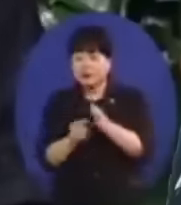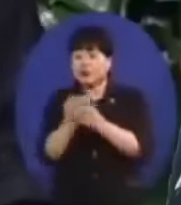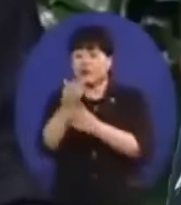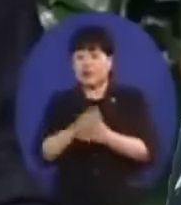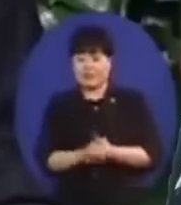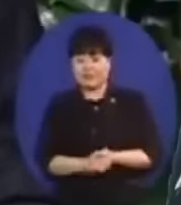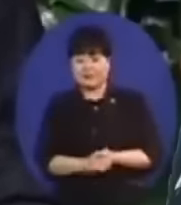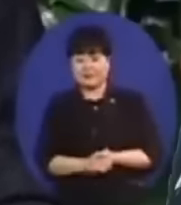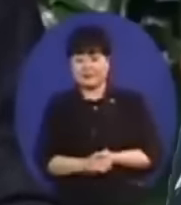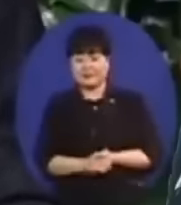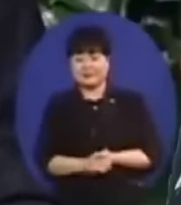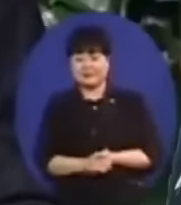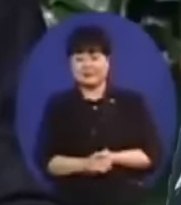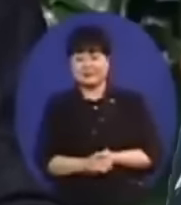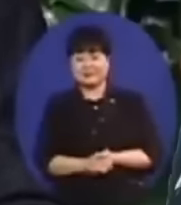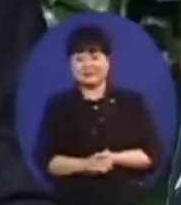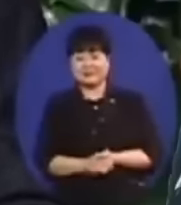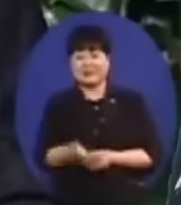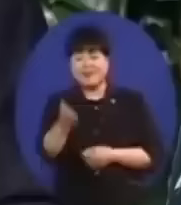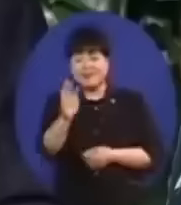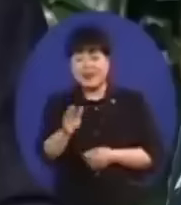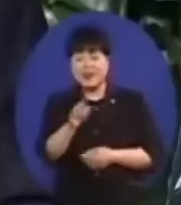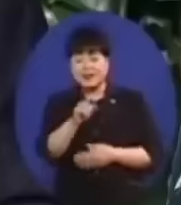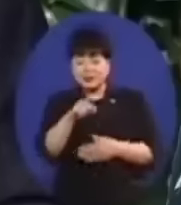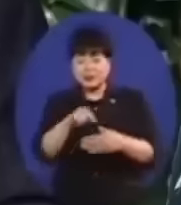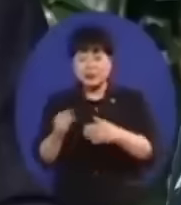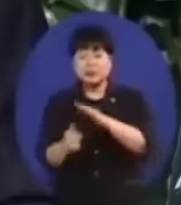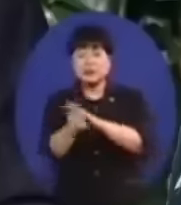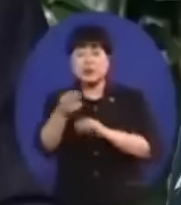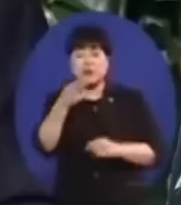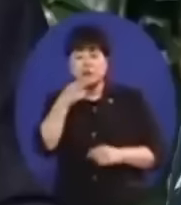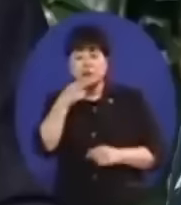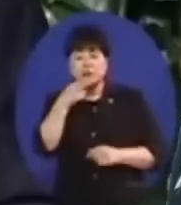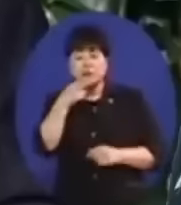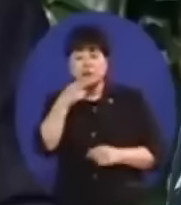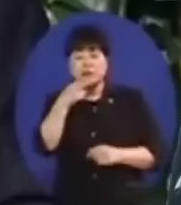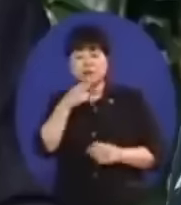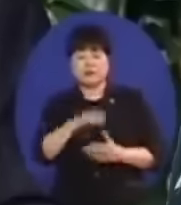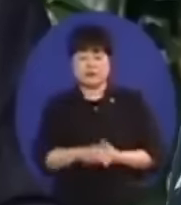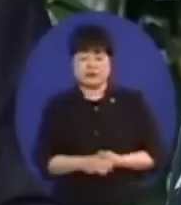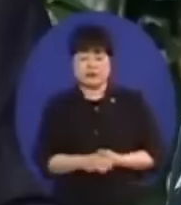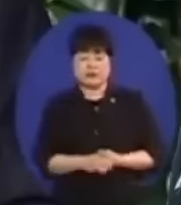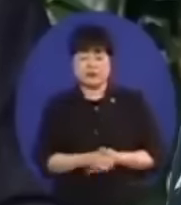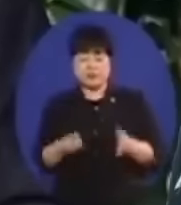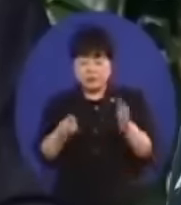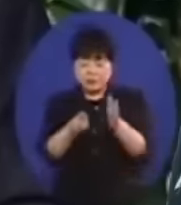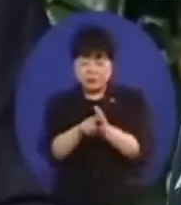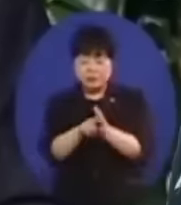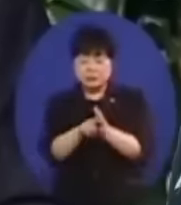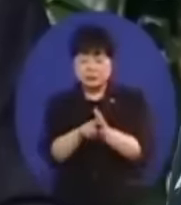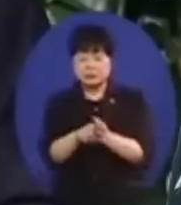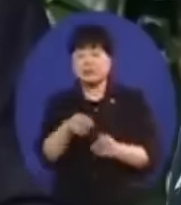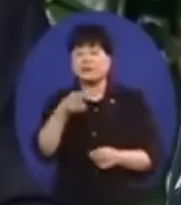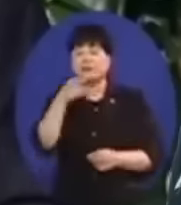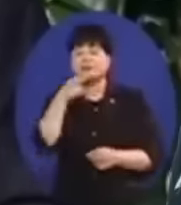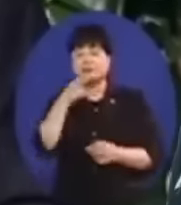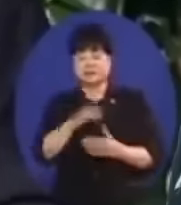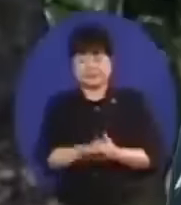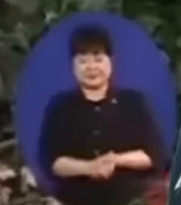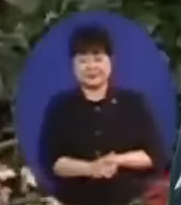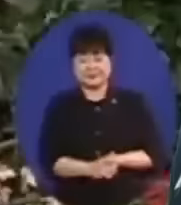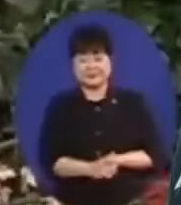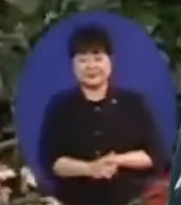것입니다. 그러나 그 소원이 없는 사람에게 믿음이 있을 리가 만무한